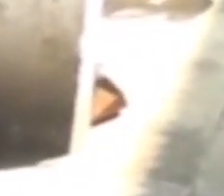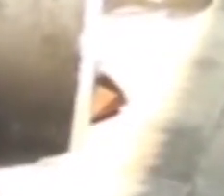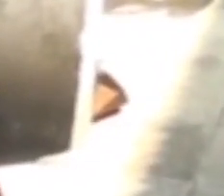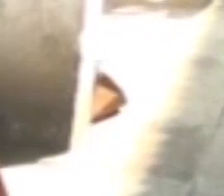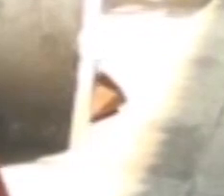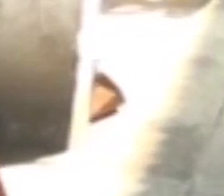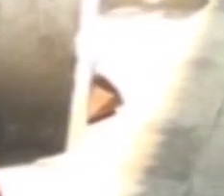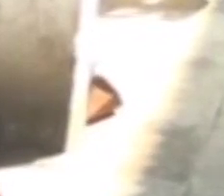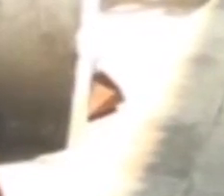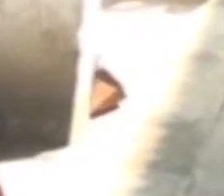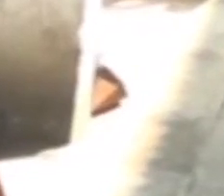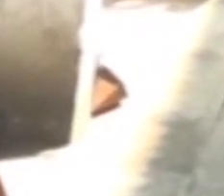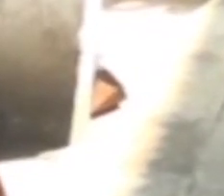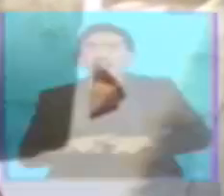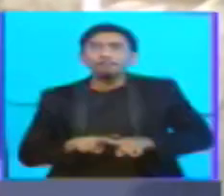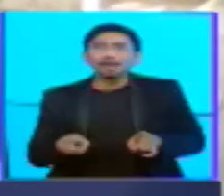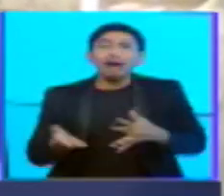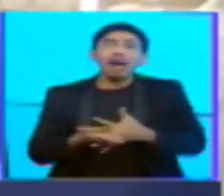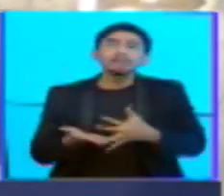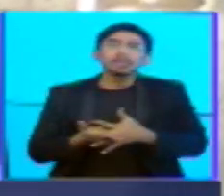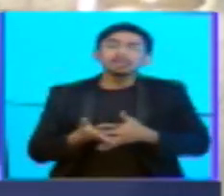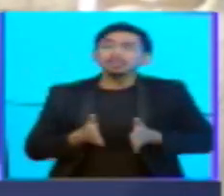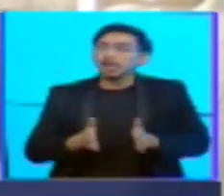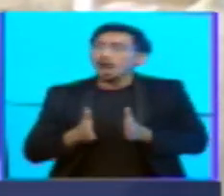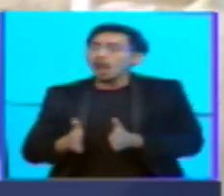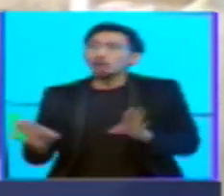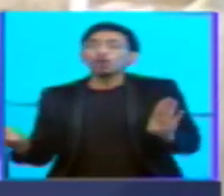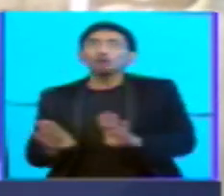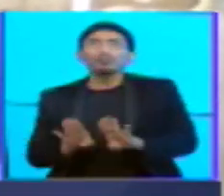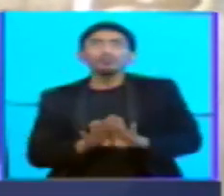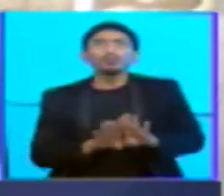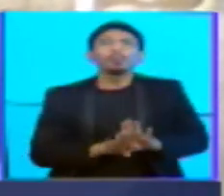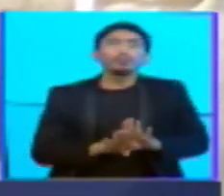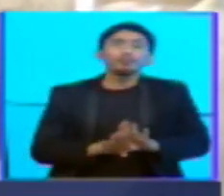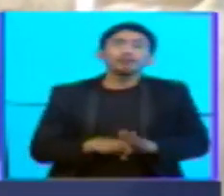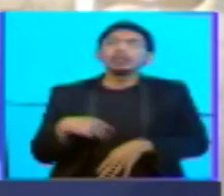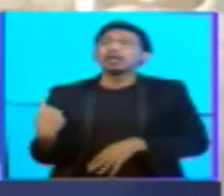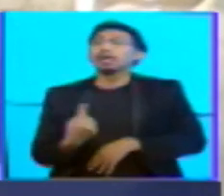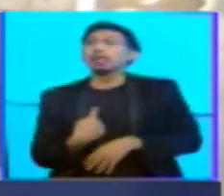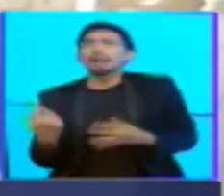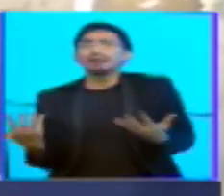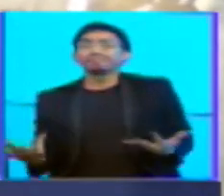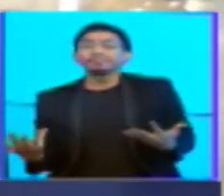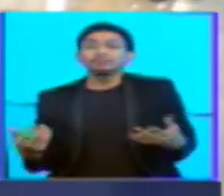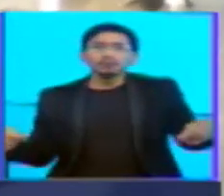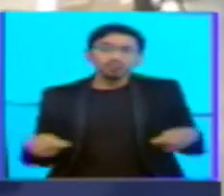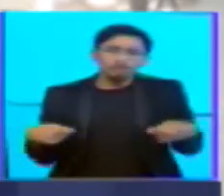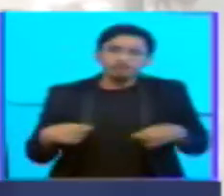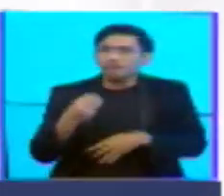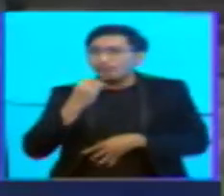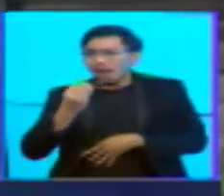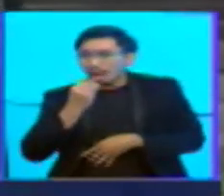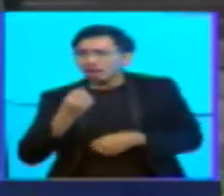tapi akses jalan masih ditutup. Kan kita juga cuma membuat makanan toh, nggak bisa